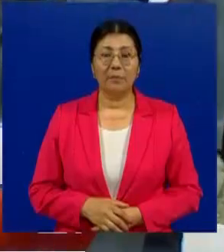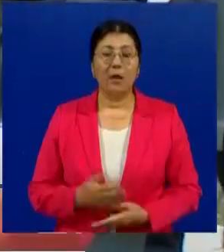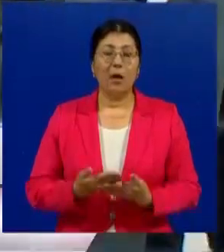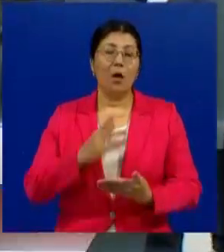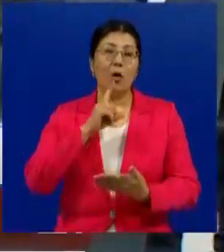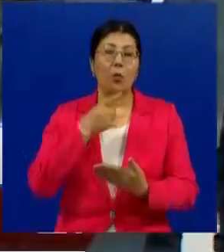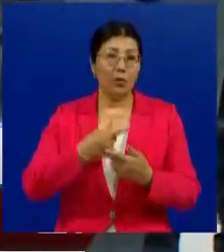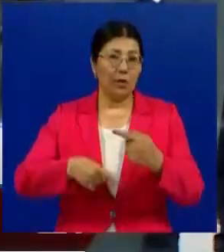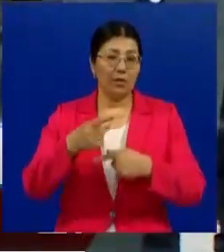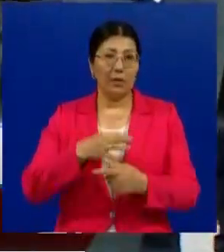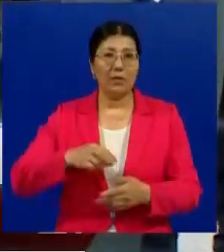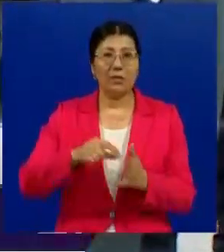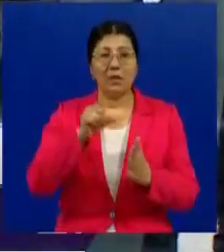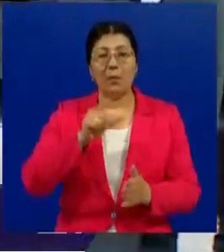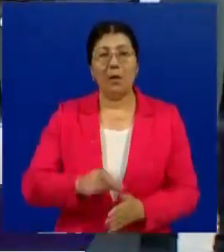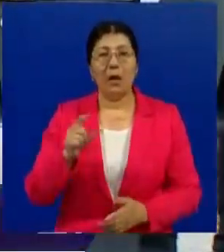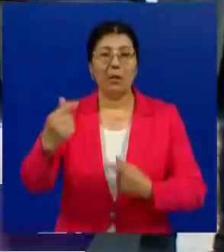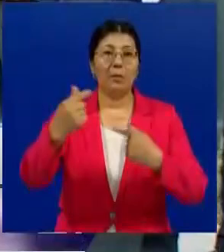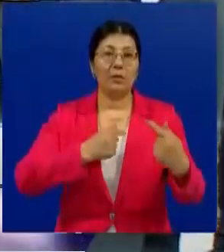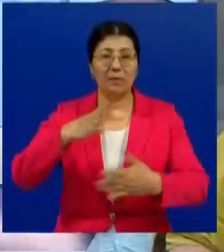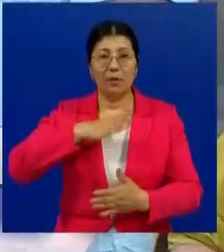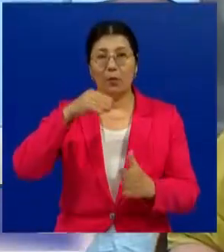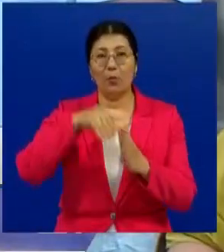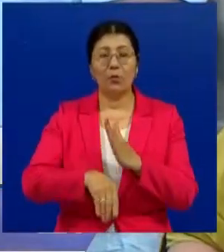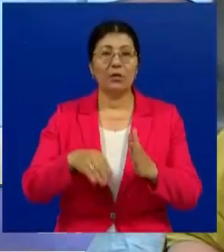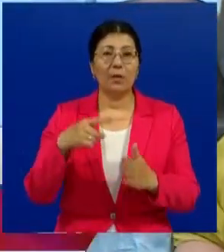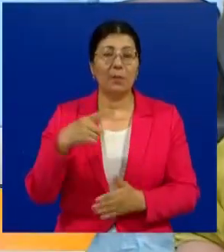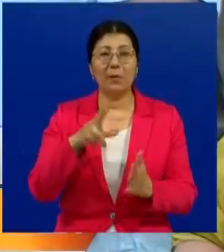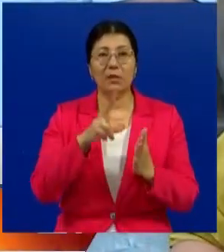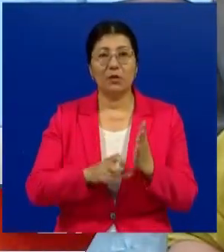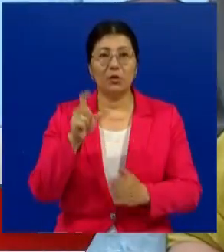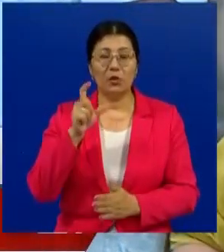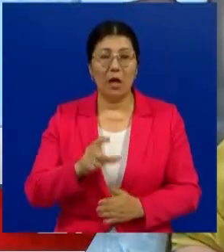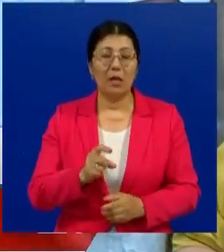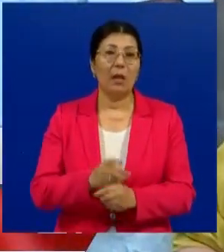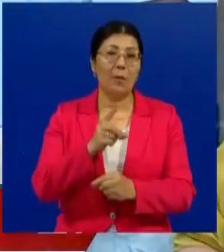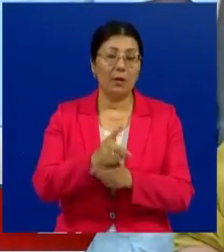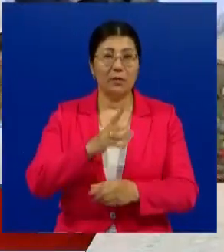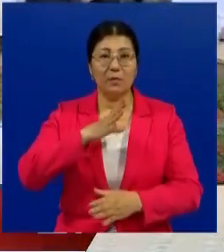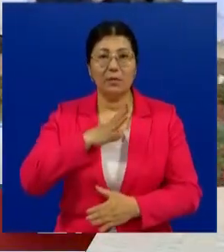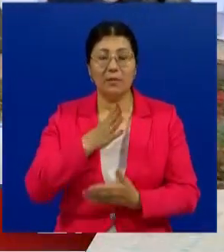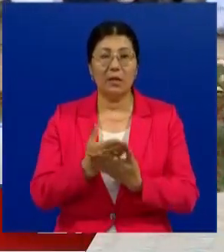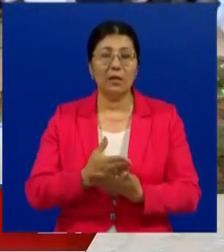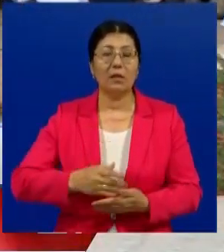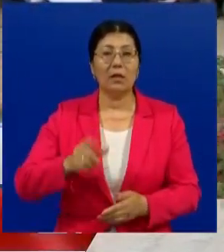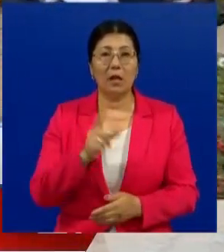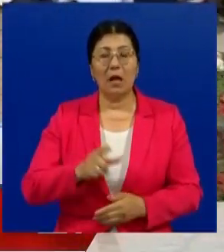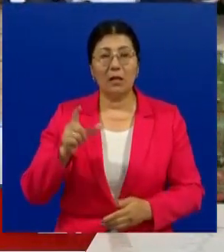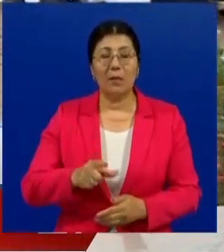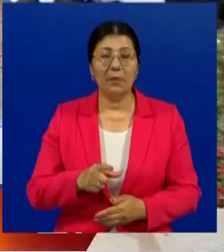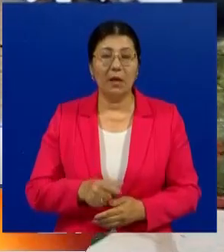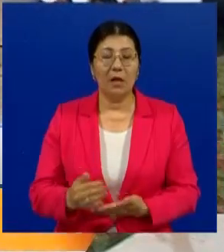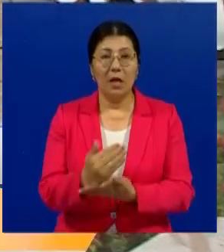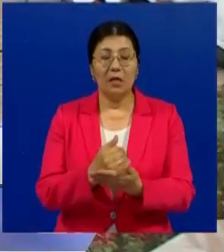Өткен ғасырда облыста 7000-ға жуық адам қуғын сүргінге ұшырап, оның ішінде 1800 адам ату жазасына кесілді. Өңір жұрты Түйетөбеге